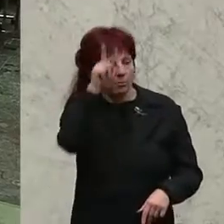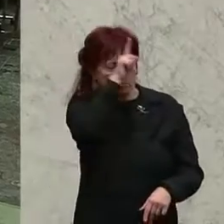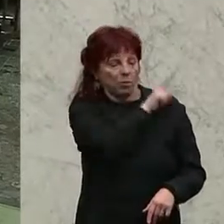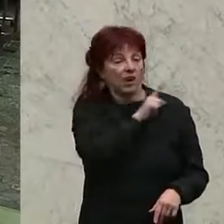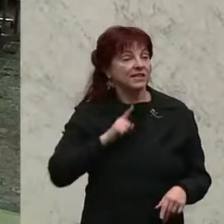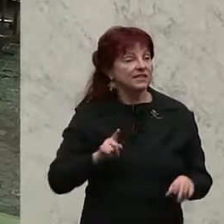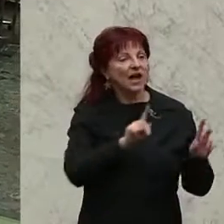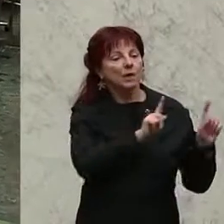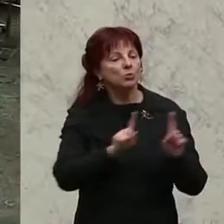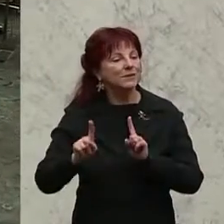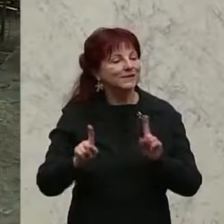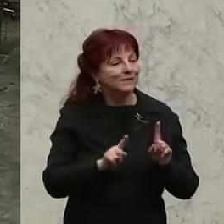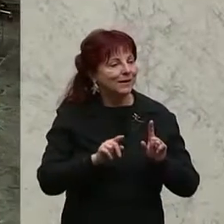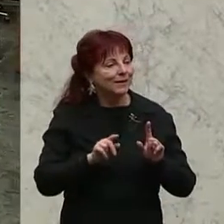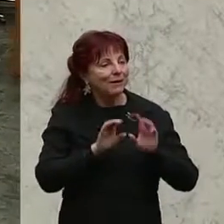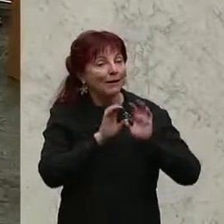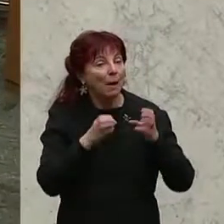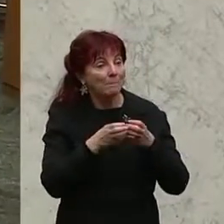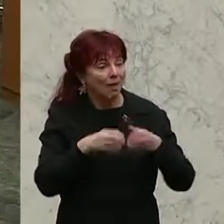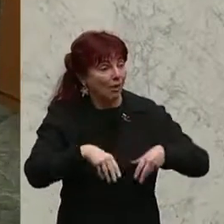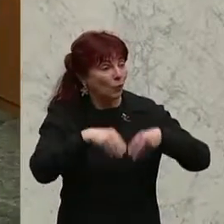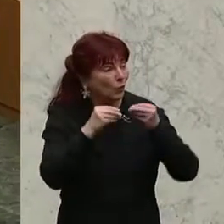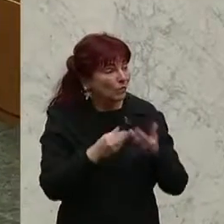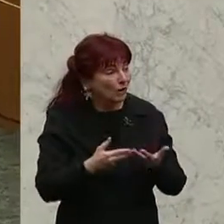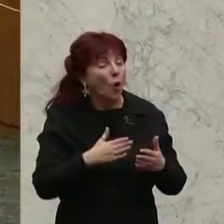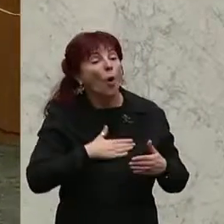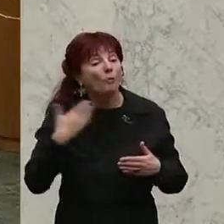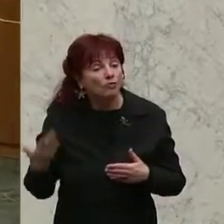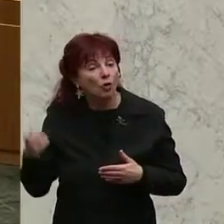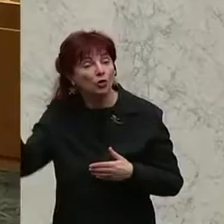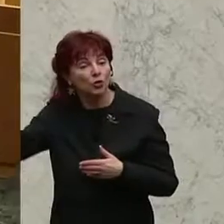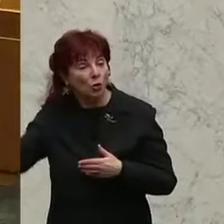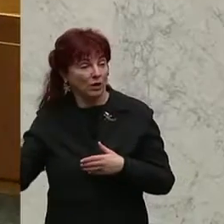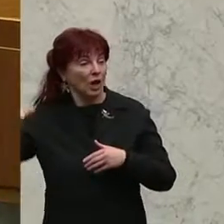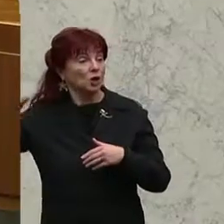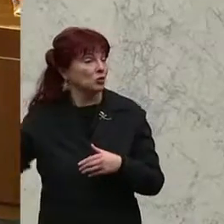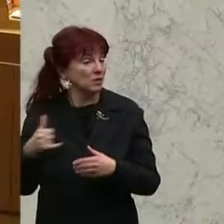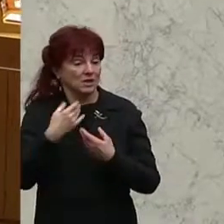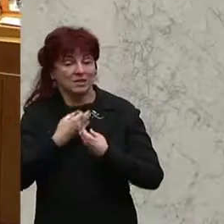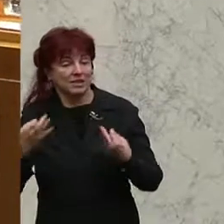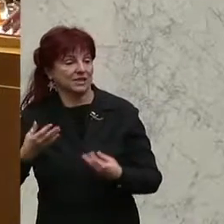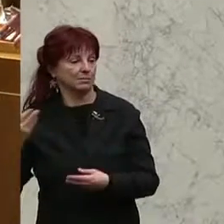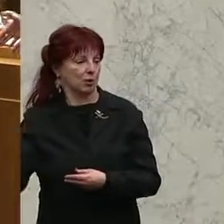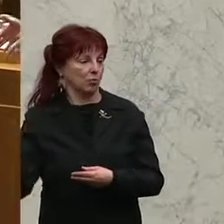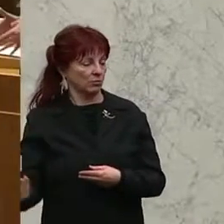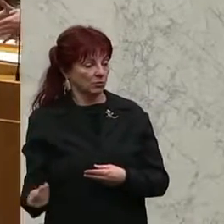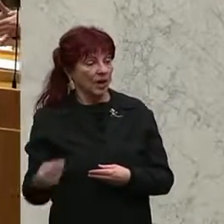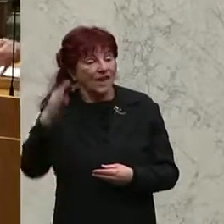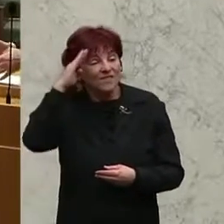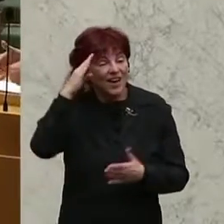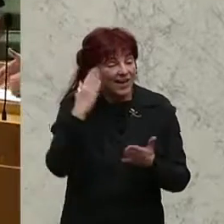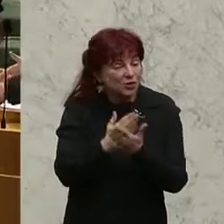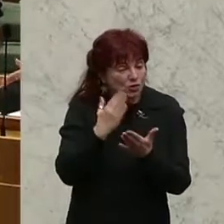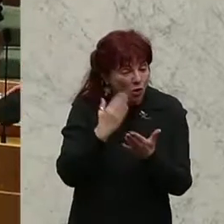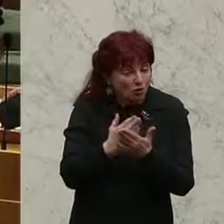Strafvollzug nichts bekommt, obwohl wir wissen, gerade im Bereich der Dschihadisten, dass Gefängnisbiografien entscheidend sind für